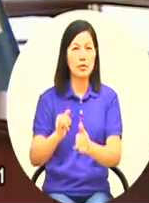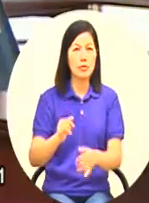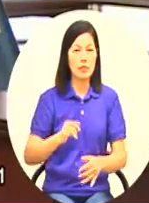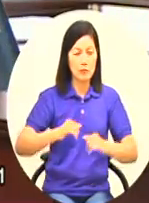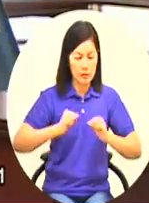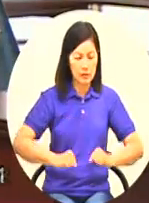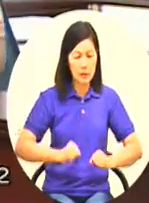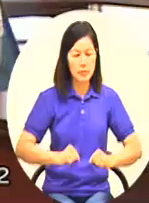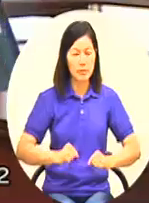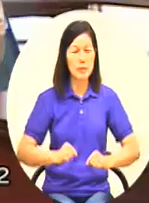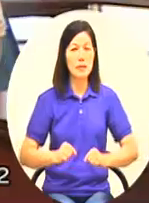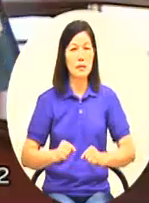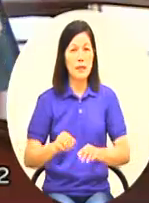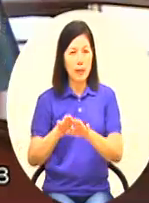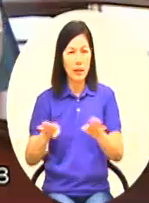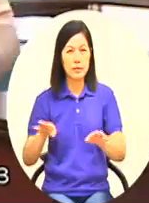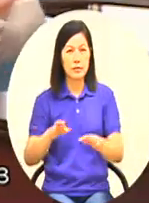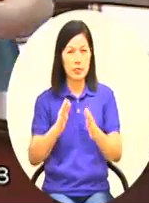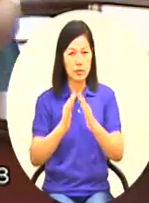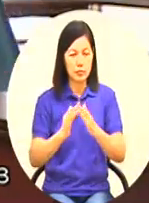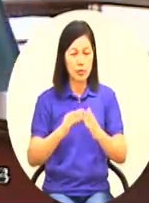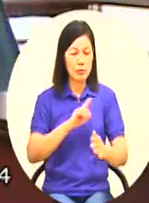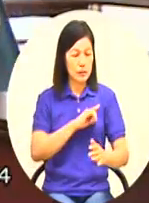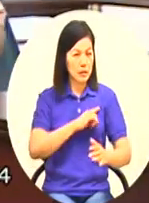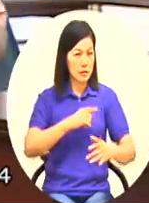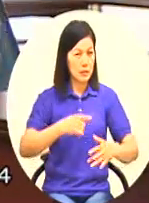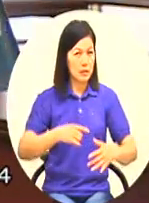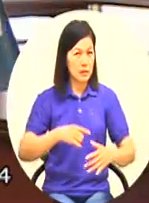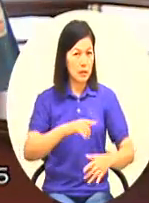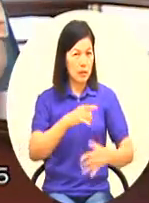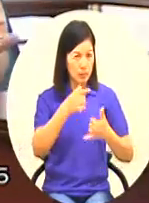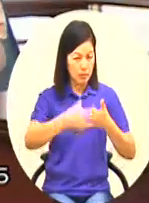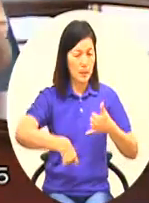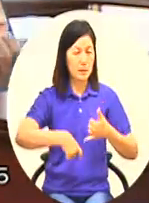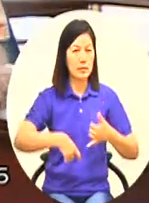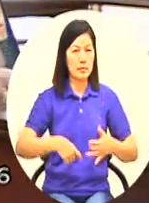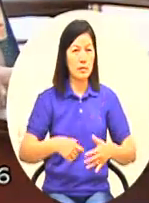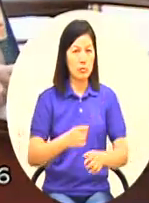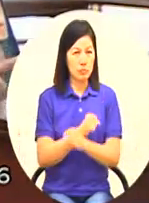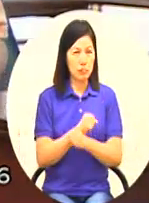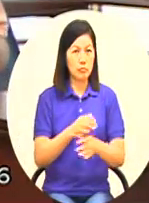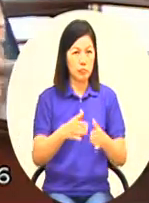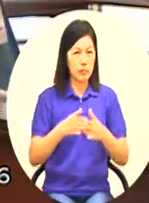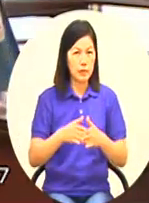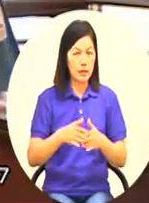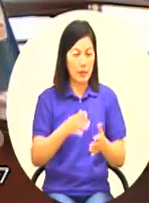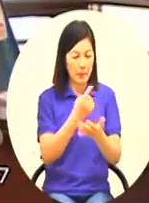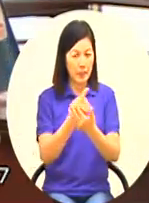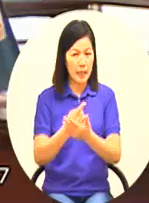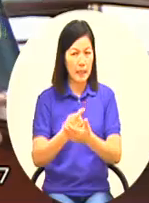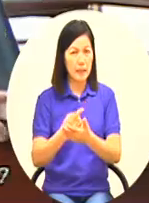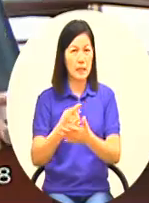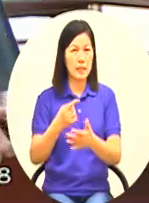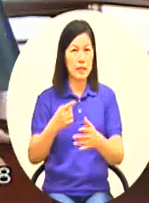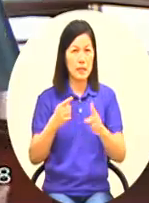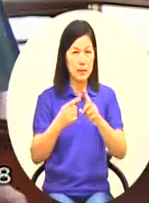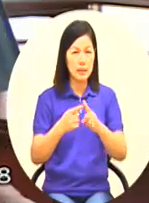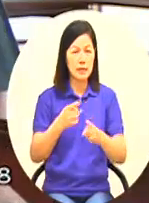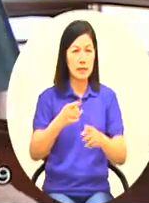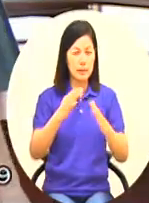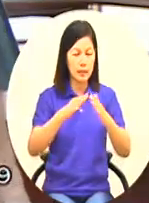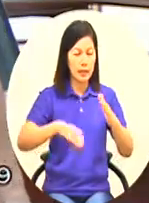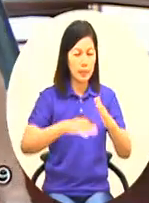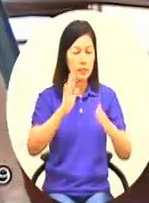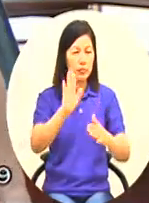安全嘛是要注意啊。我是这相对的，你自己没有注意的话，我刚才讲过，每个人都一个家庭嘛，都会担心嘛，哦，是不是？所以我感觉你平